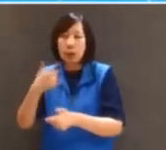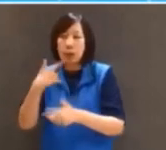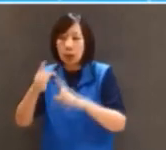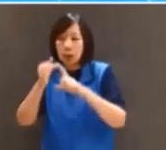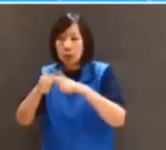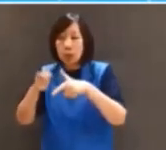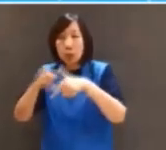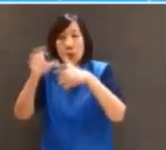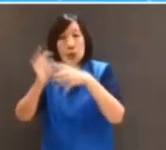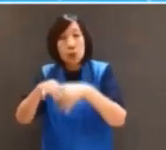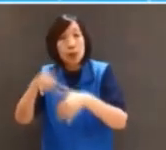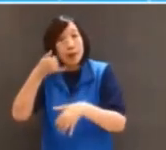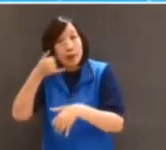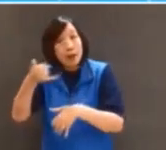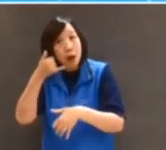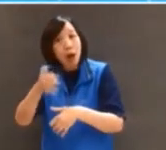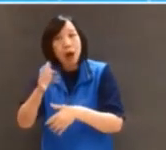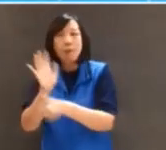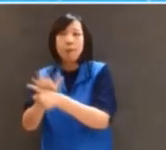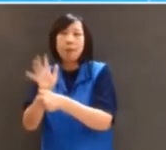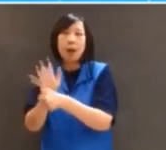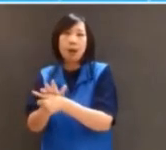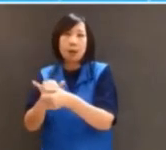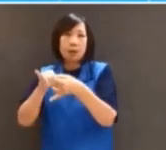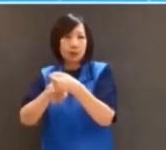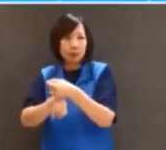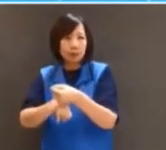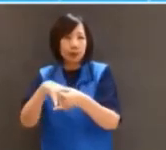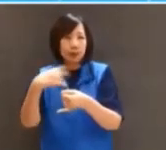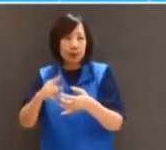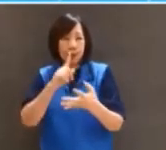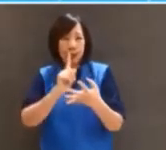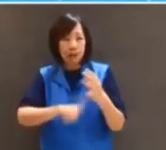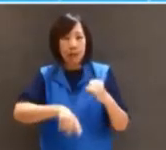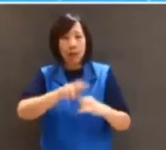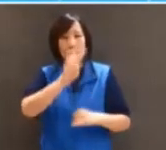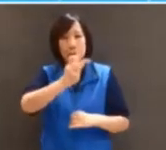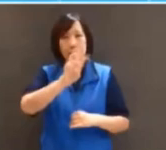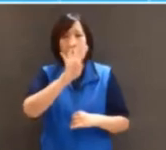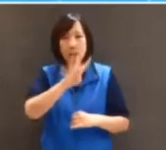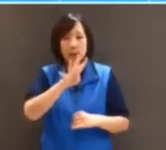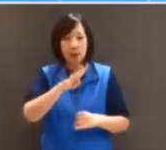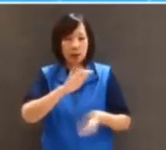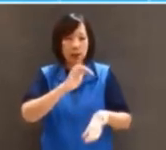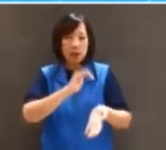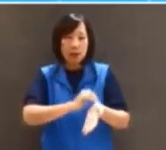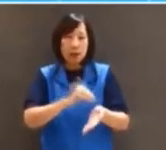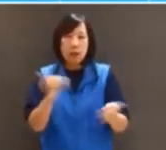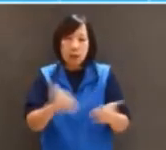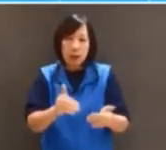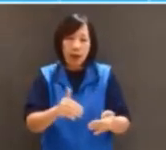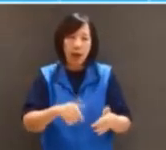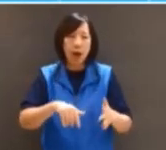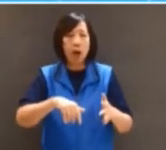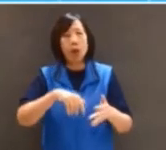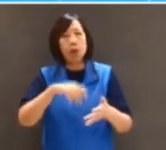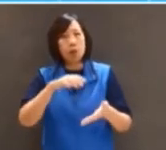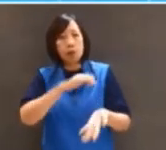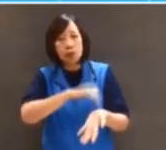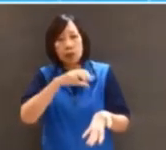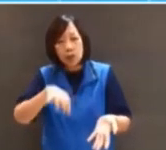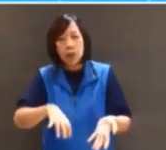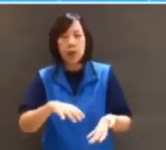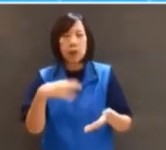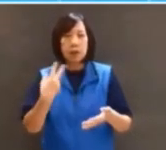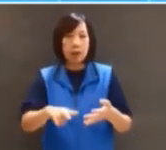话帮大家来做服务，还有34家的医疗院所也有网站可以预约。 新北市呢，